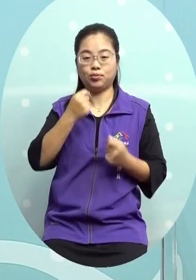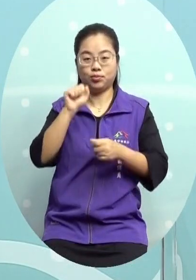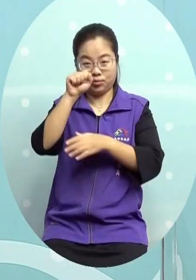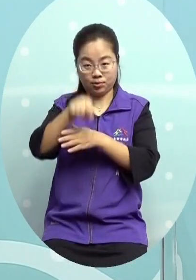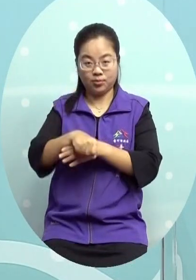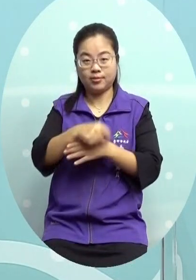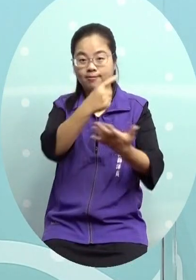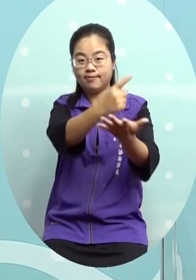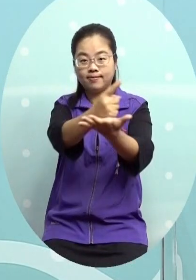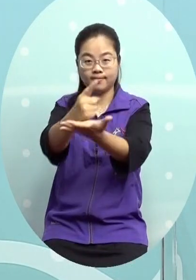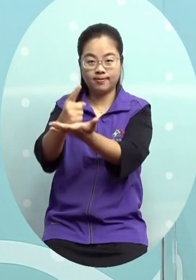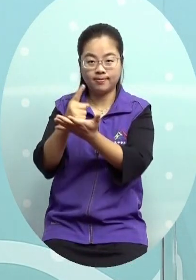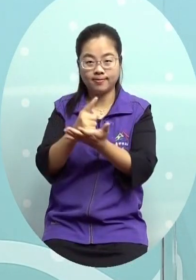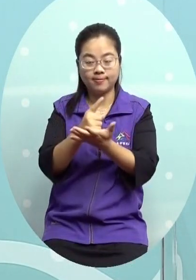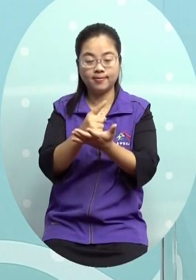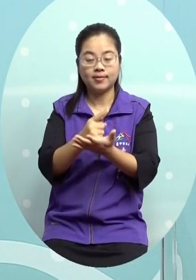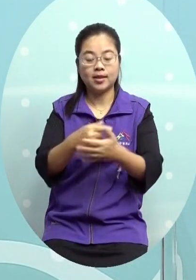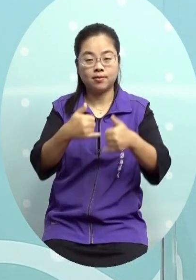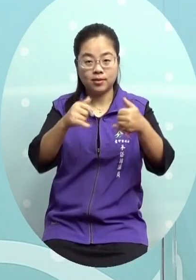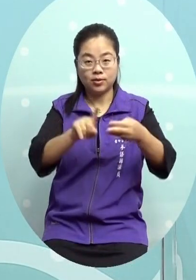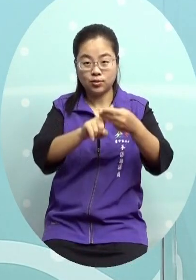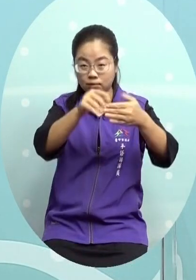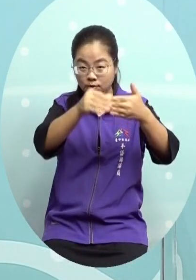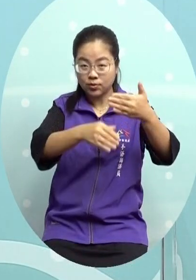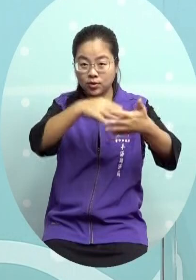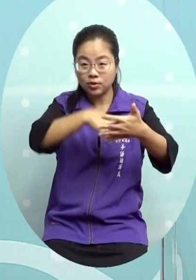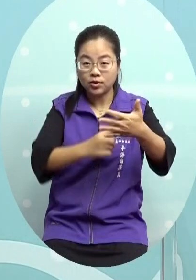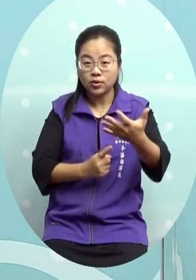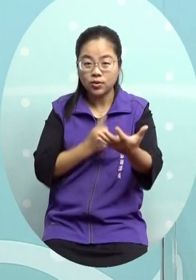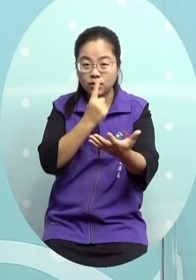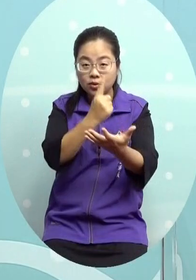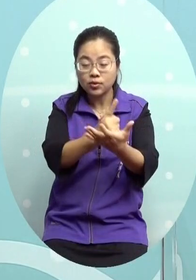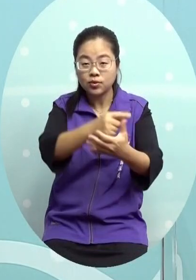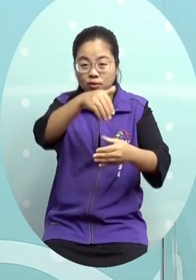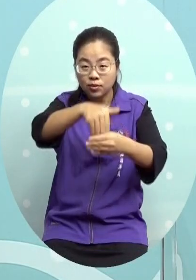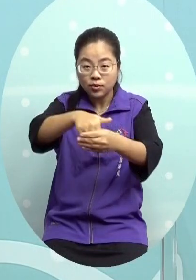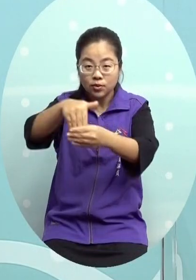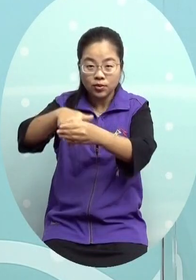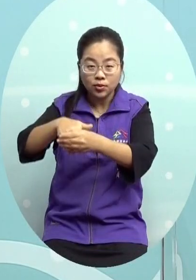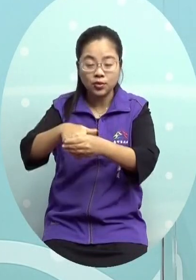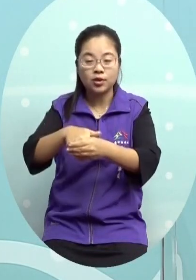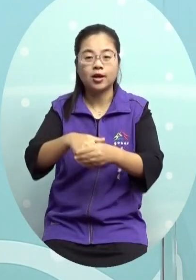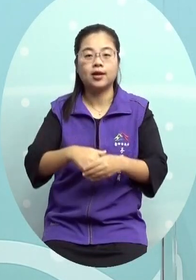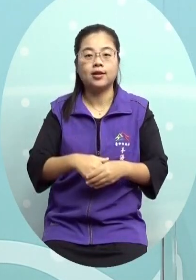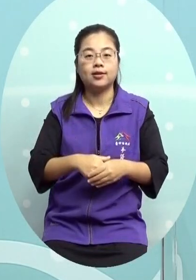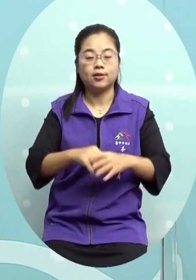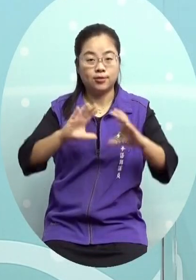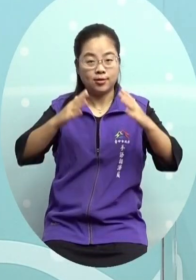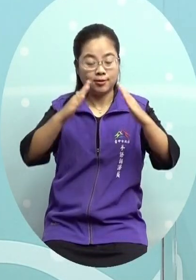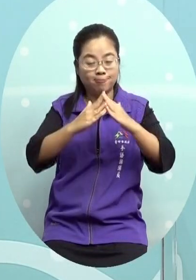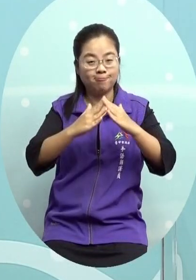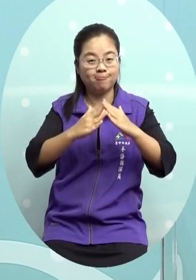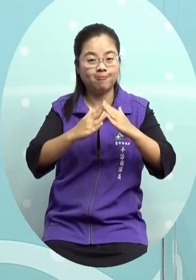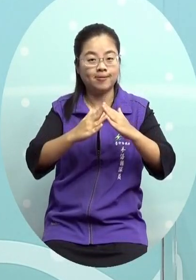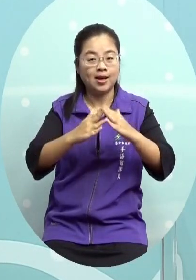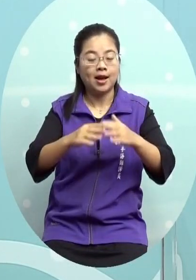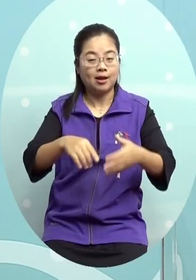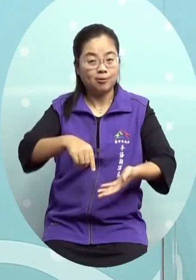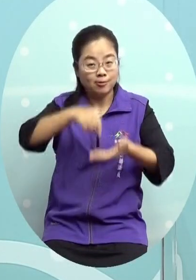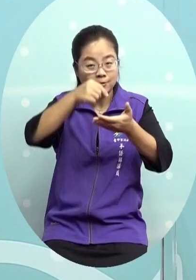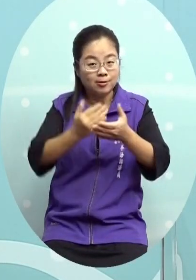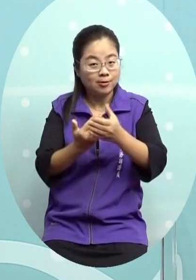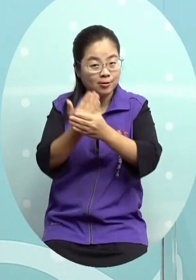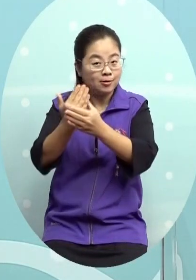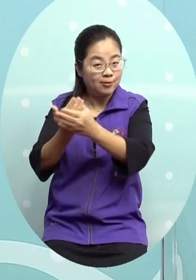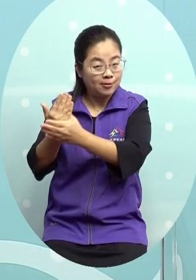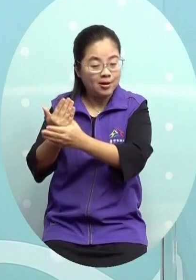同，每一位在民主制度里面参与选举，每一位这个国家发出声音发出主张的